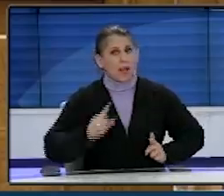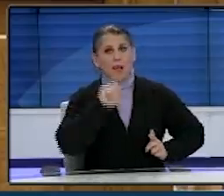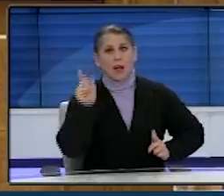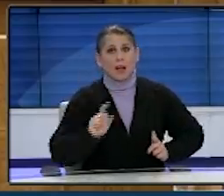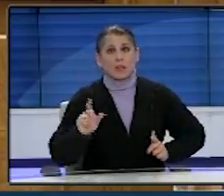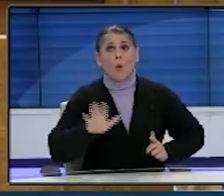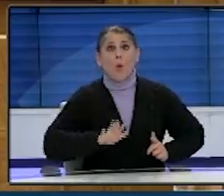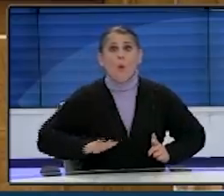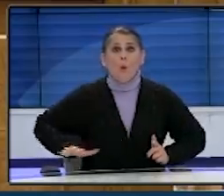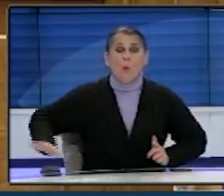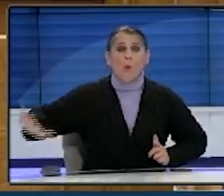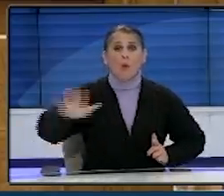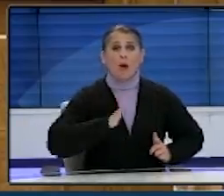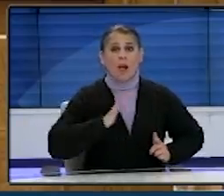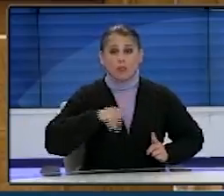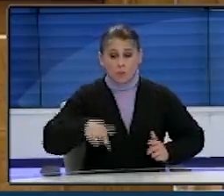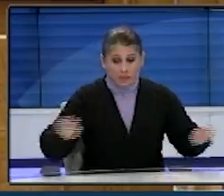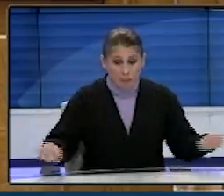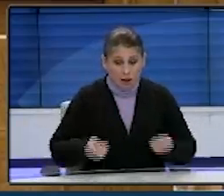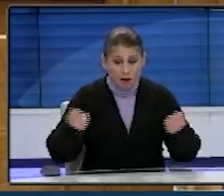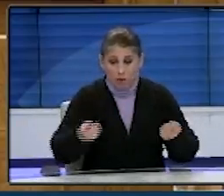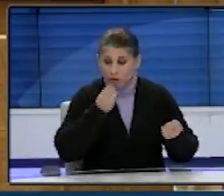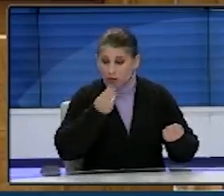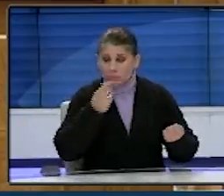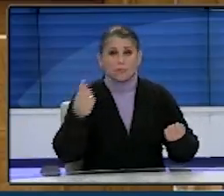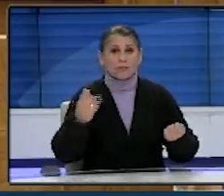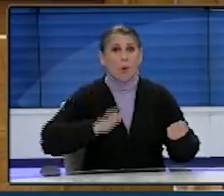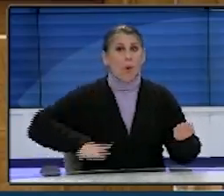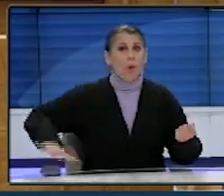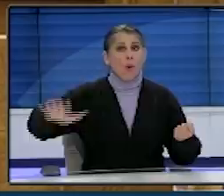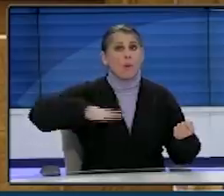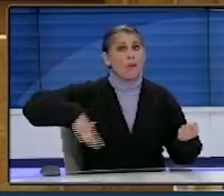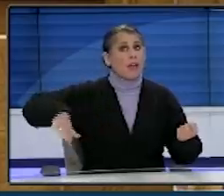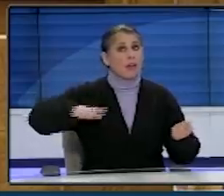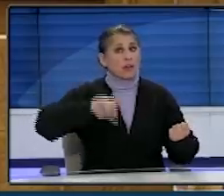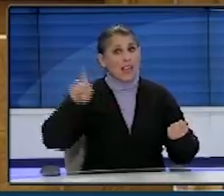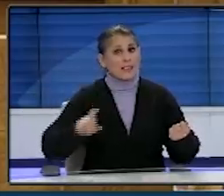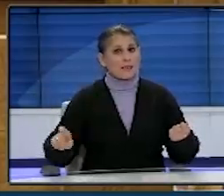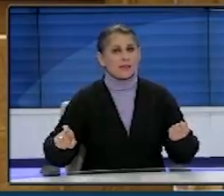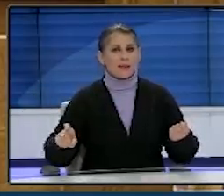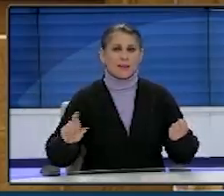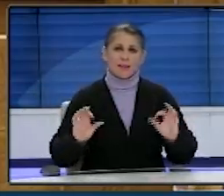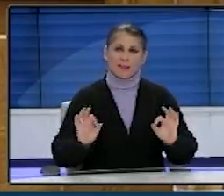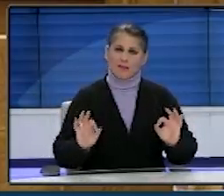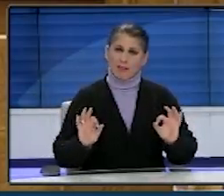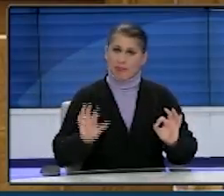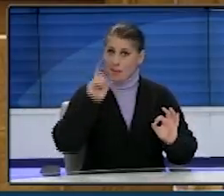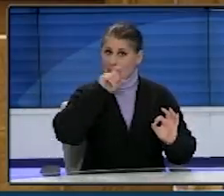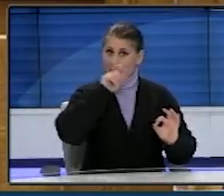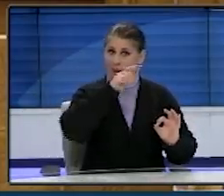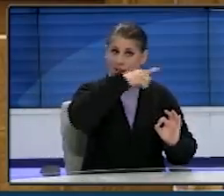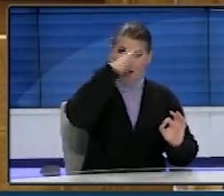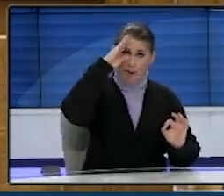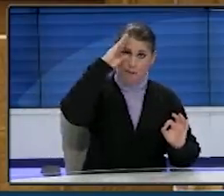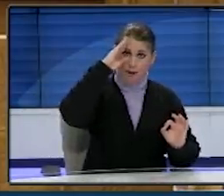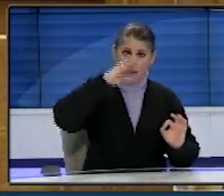οι λαοί της περιοχής από την παραγωγή αυτή. Βέβαια, τα παπαγαλάκια της